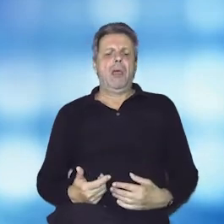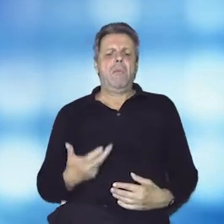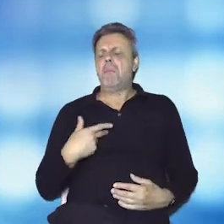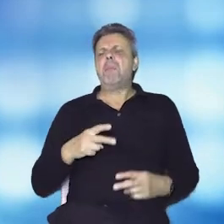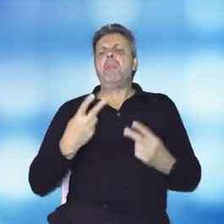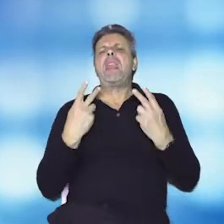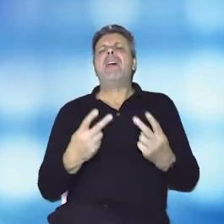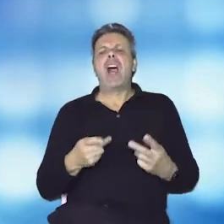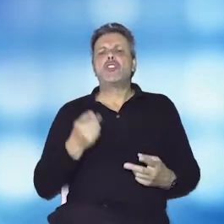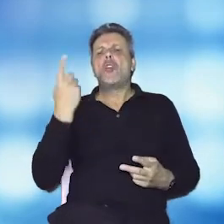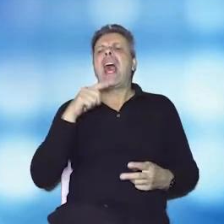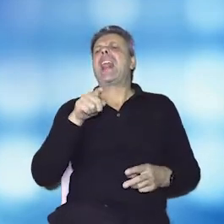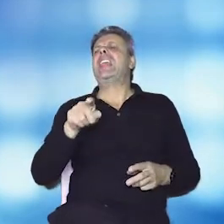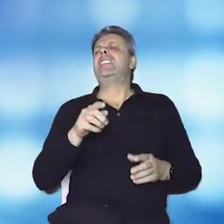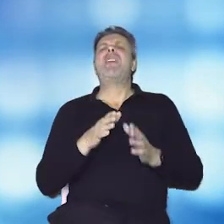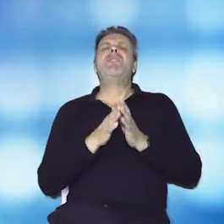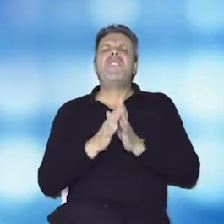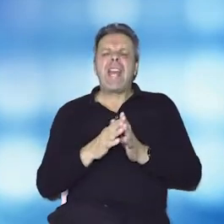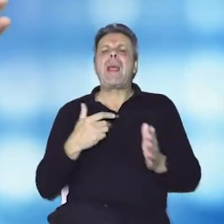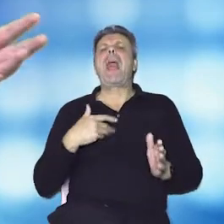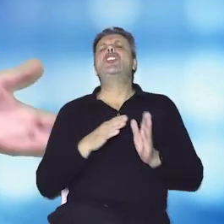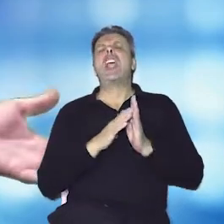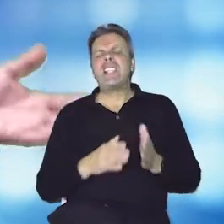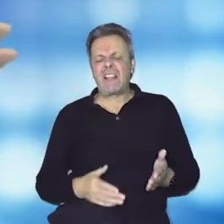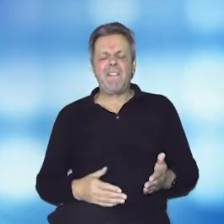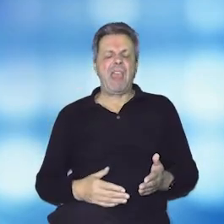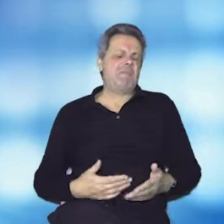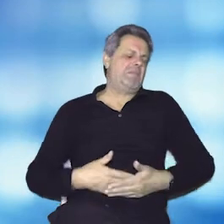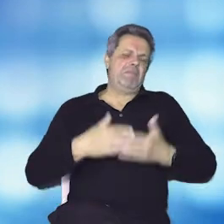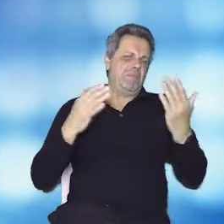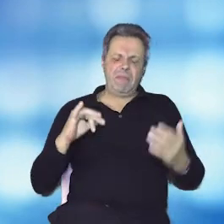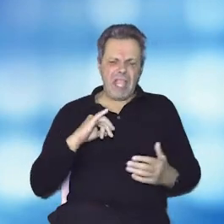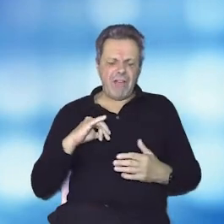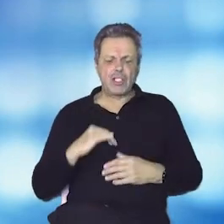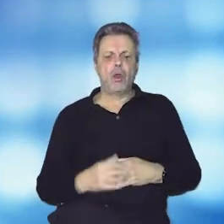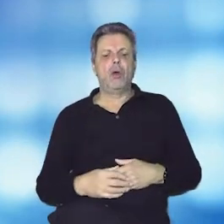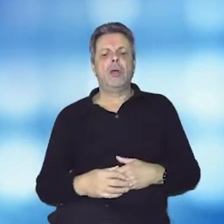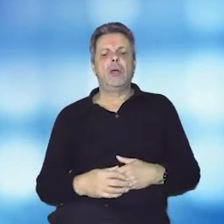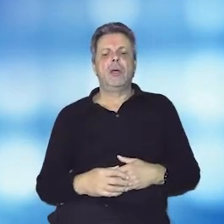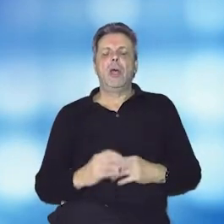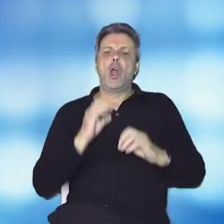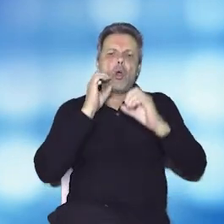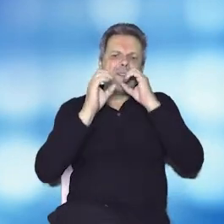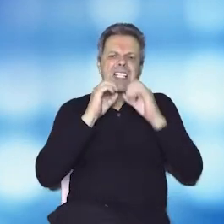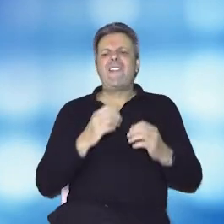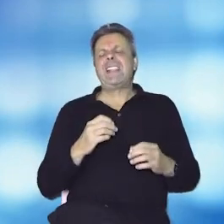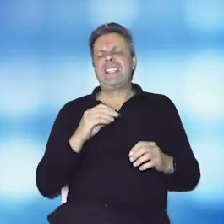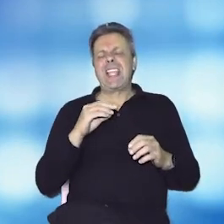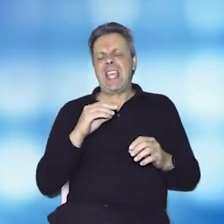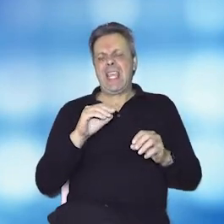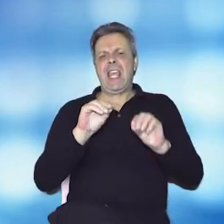ne bi to, jel imate vjeru, nemate, jel pripadate crkvi ili ne, konverzacijski tečajevi